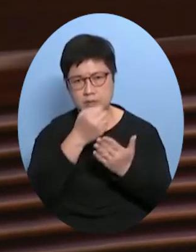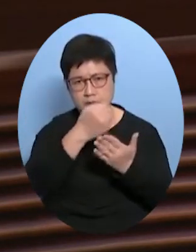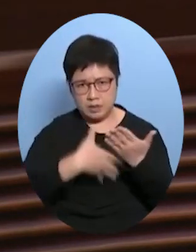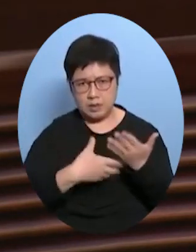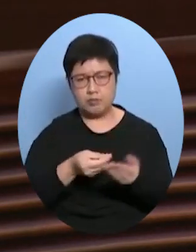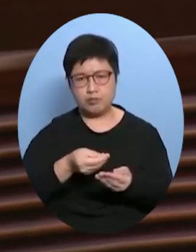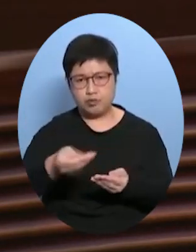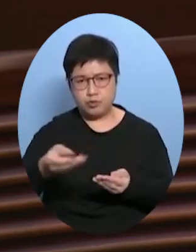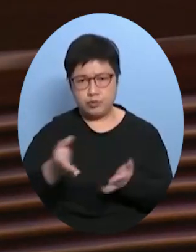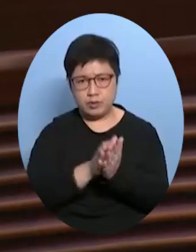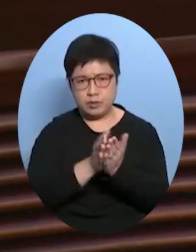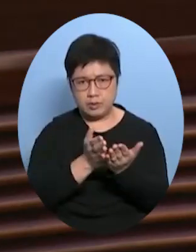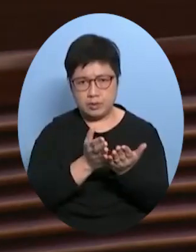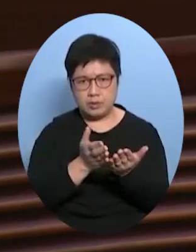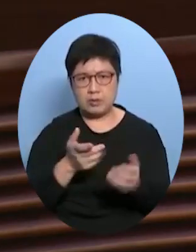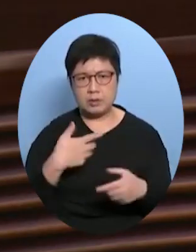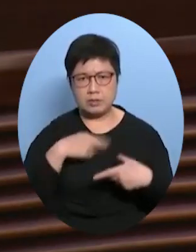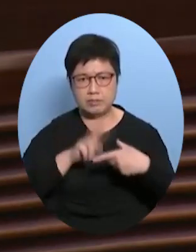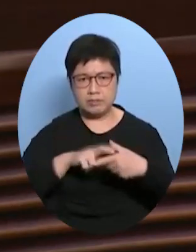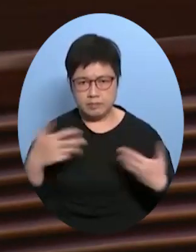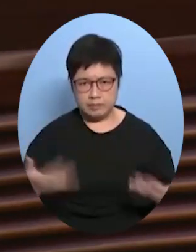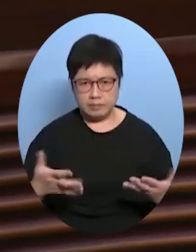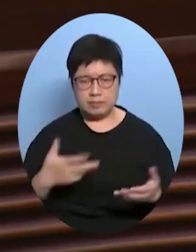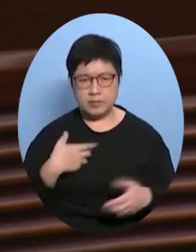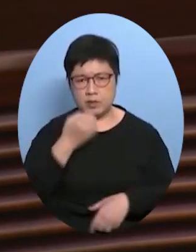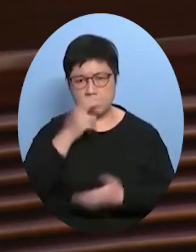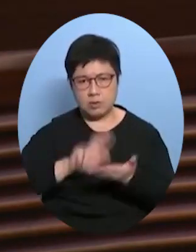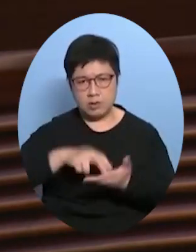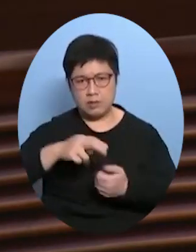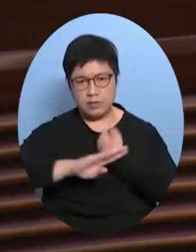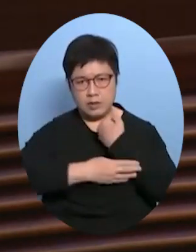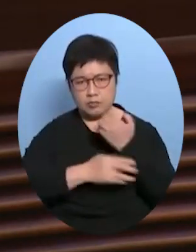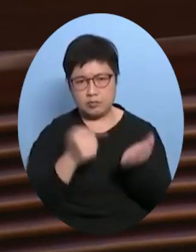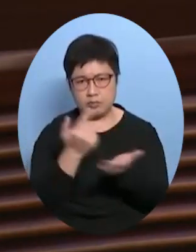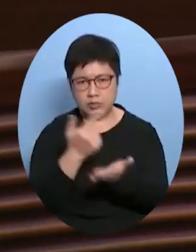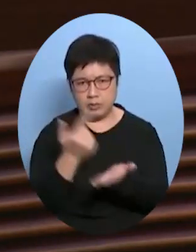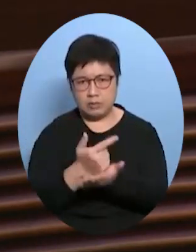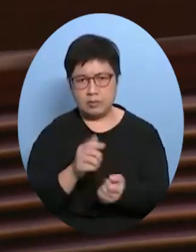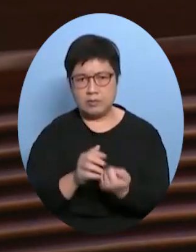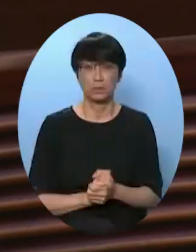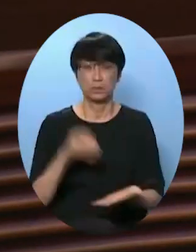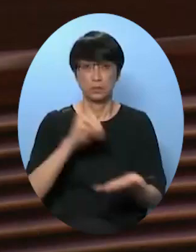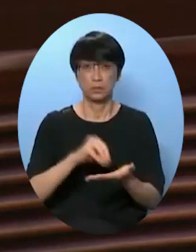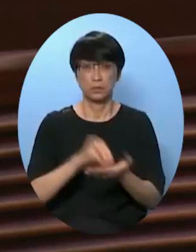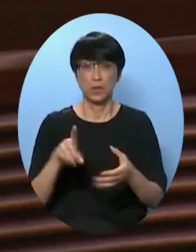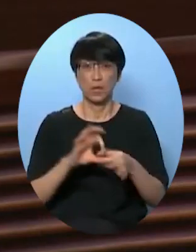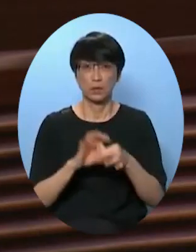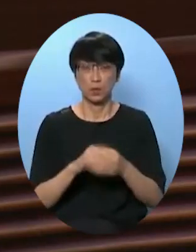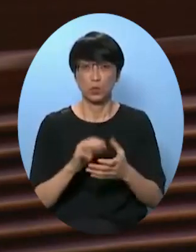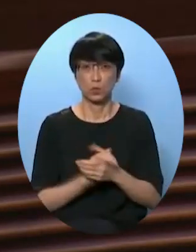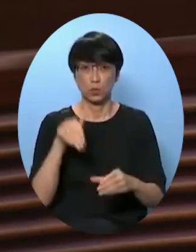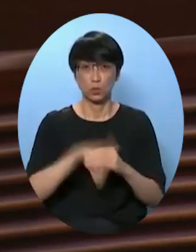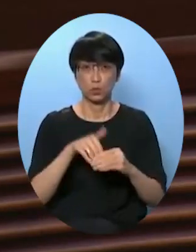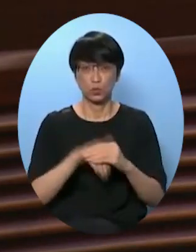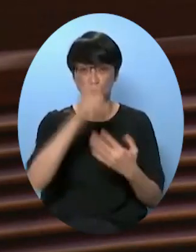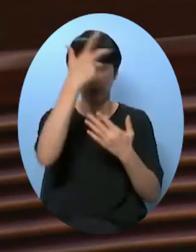清單，介紹今次本地立法的重點，並設立了一個有關完善選舉